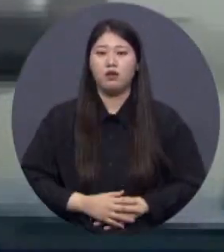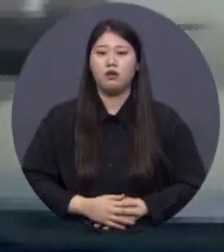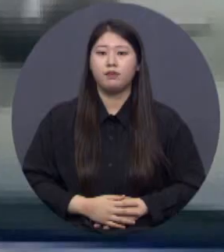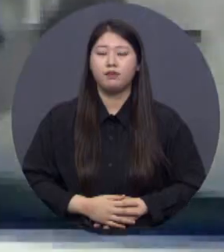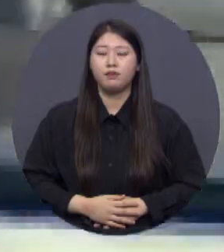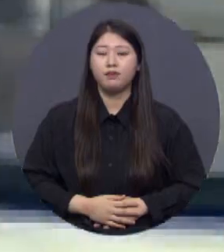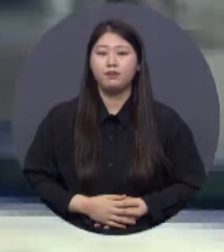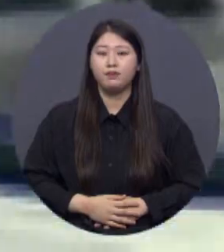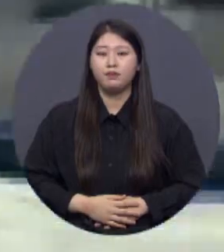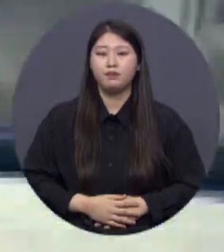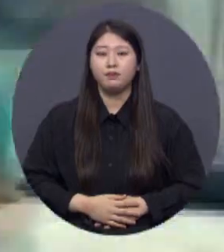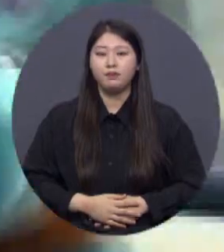있습니다